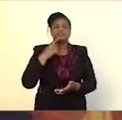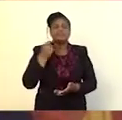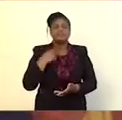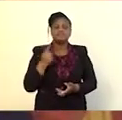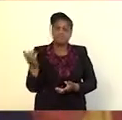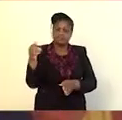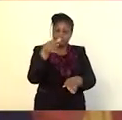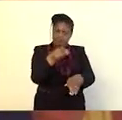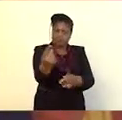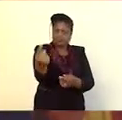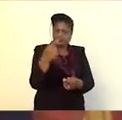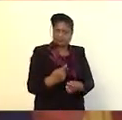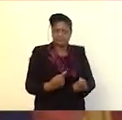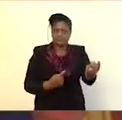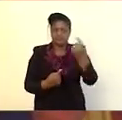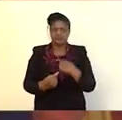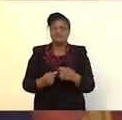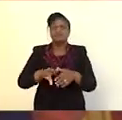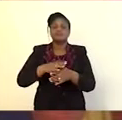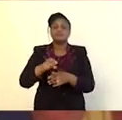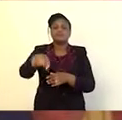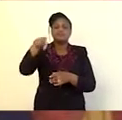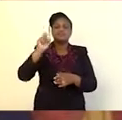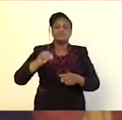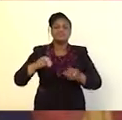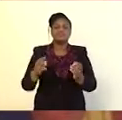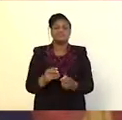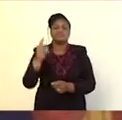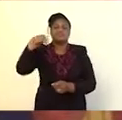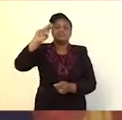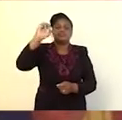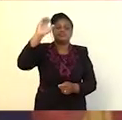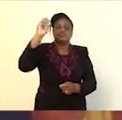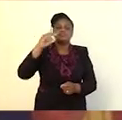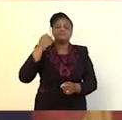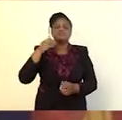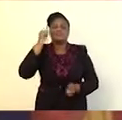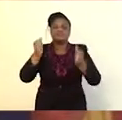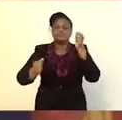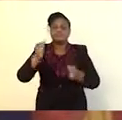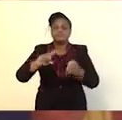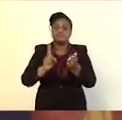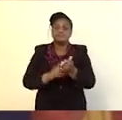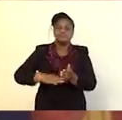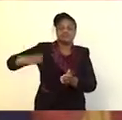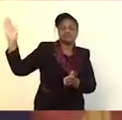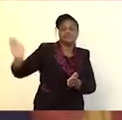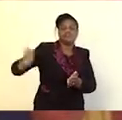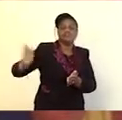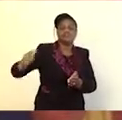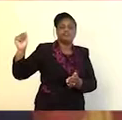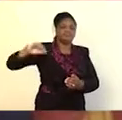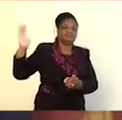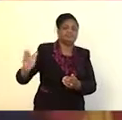kuti Zimbabwe Union of Drivers and Conductors. Iboka rekuti